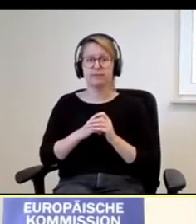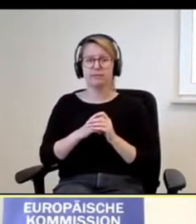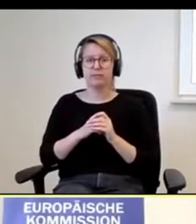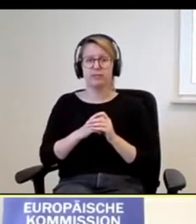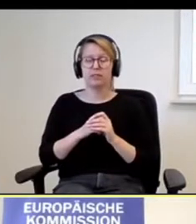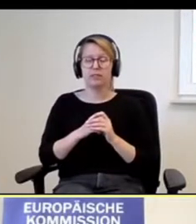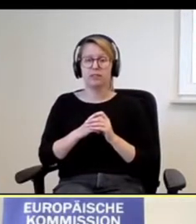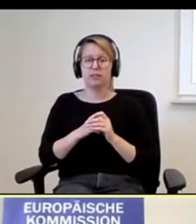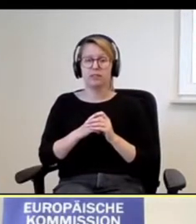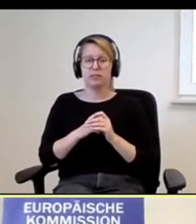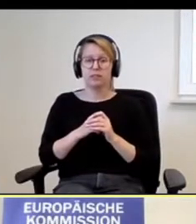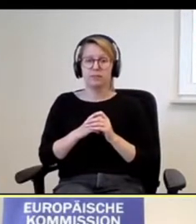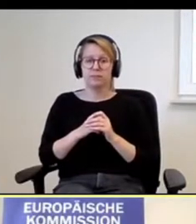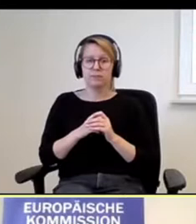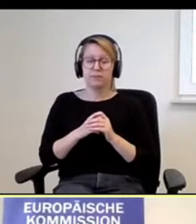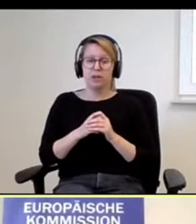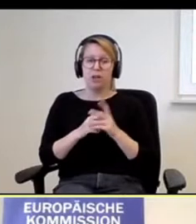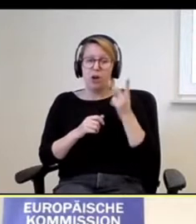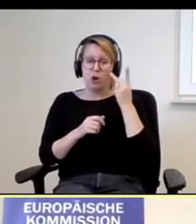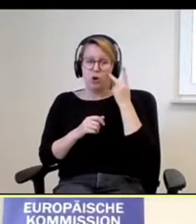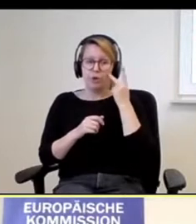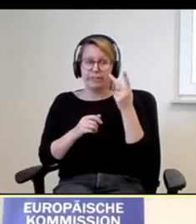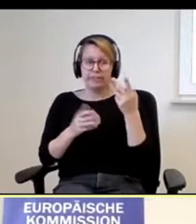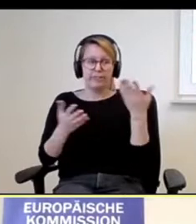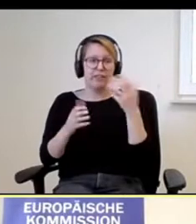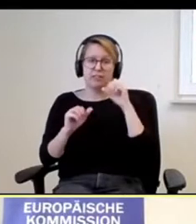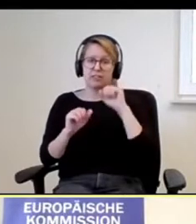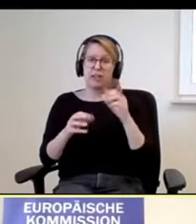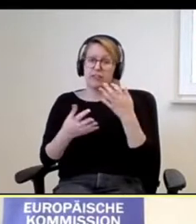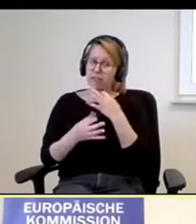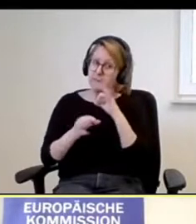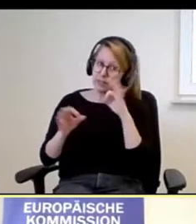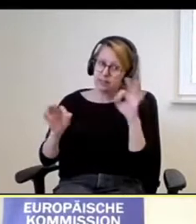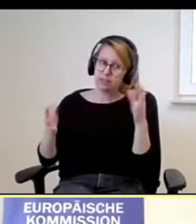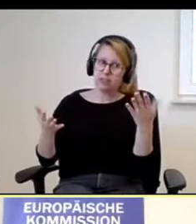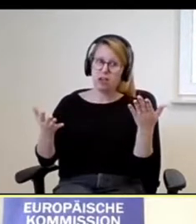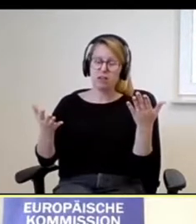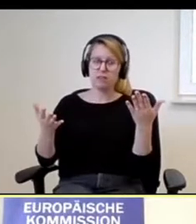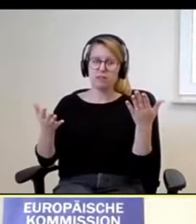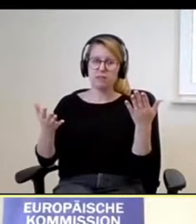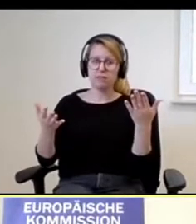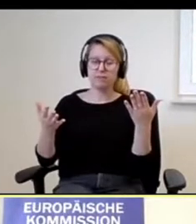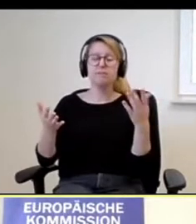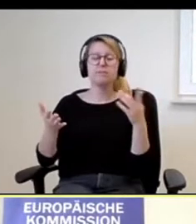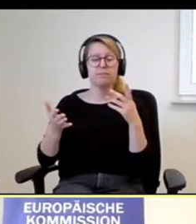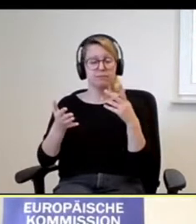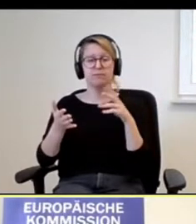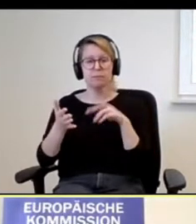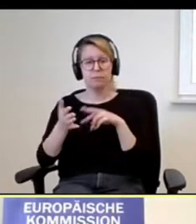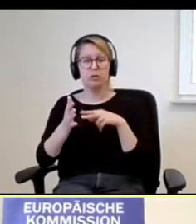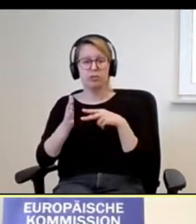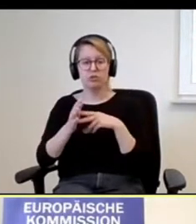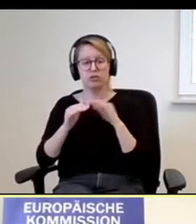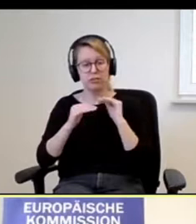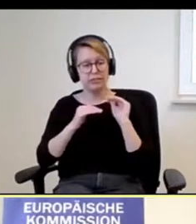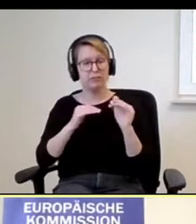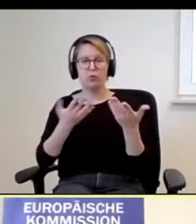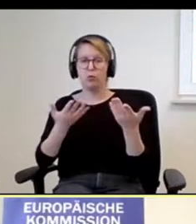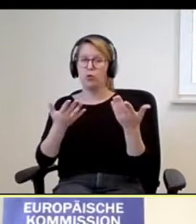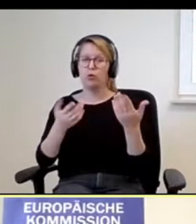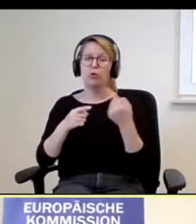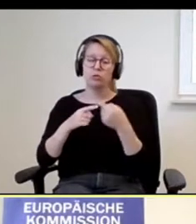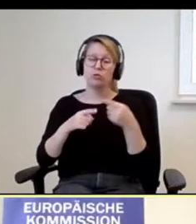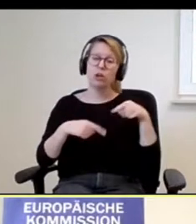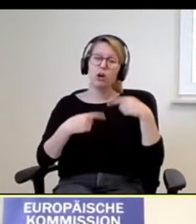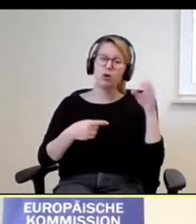politiques au niveau européen où on peut aller plus loin. Et donc, je vous suggère de profiter aussi de cette voie. On a parlé